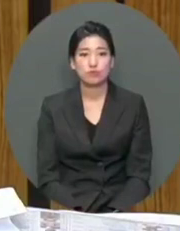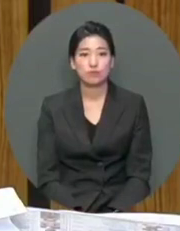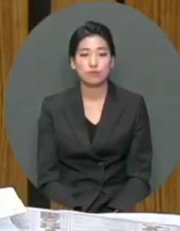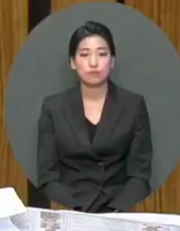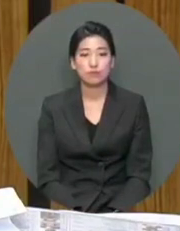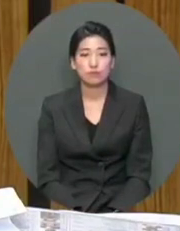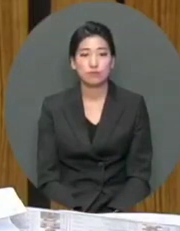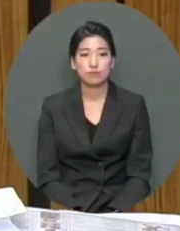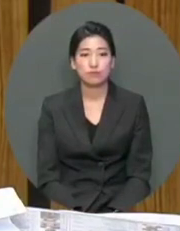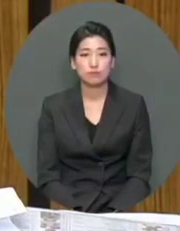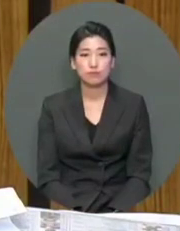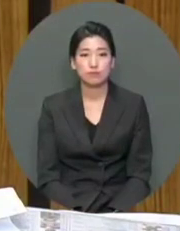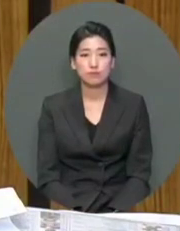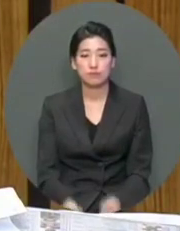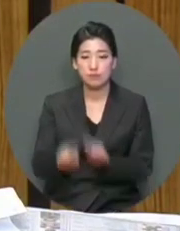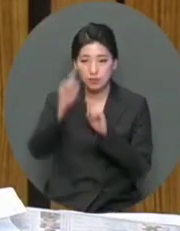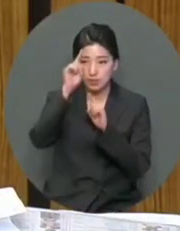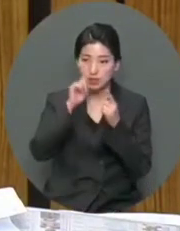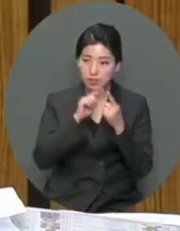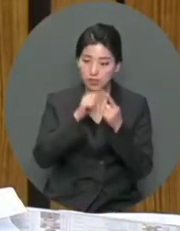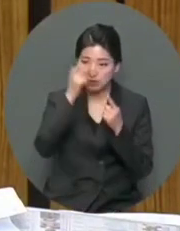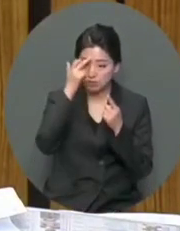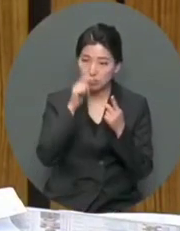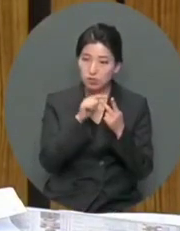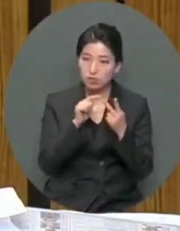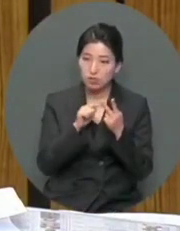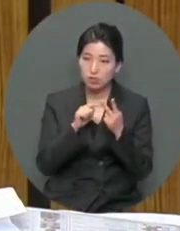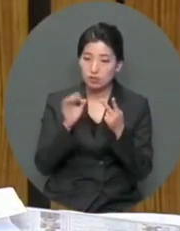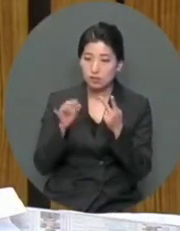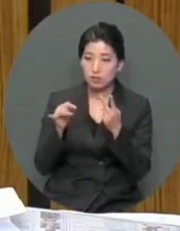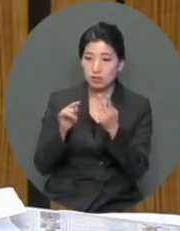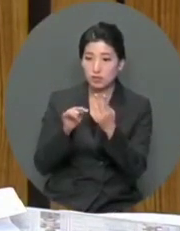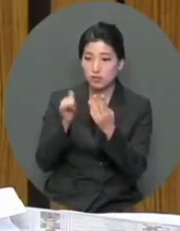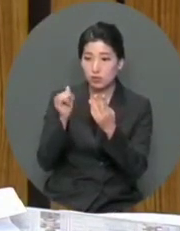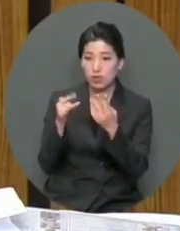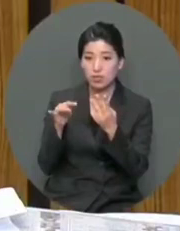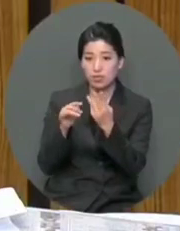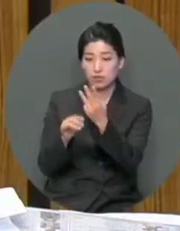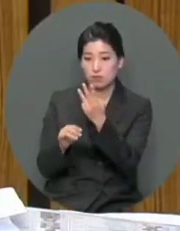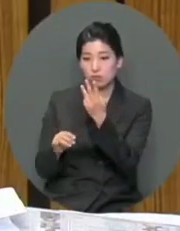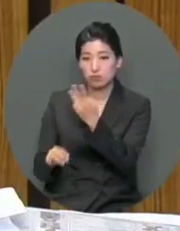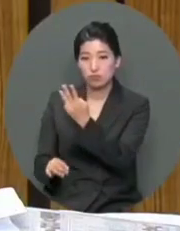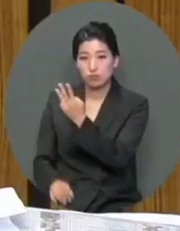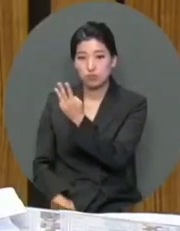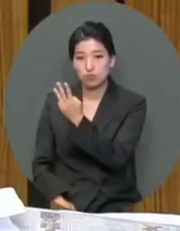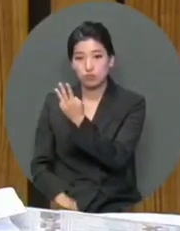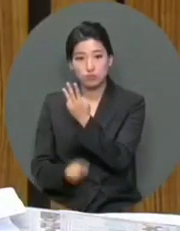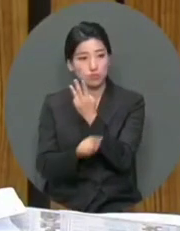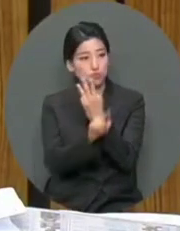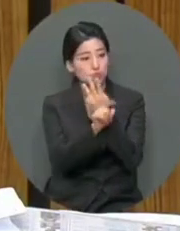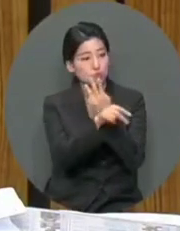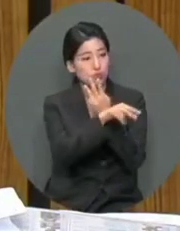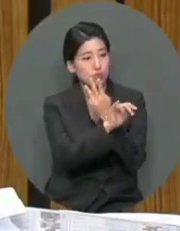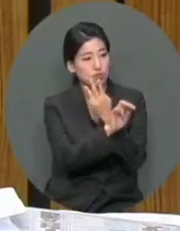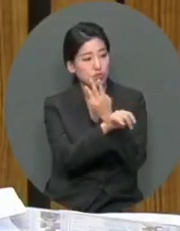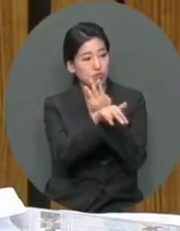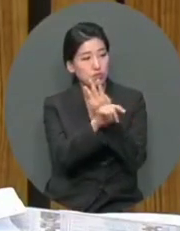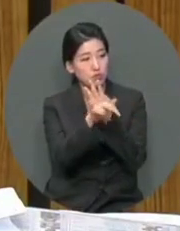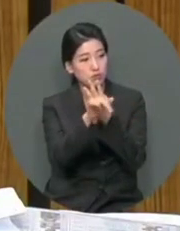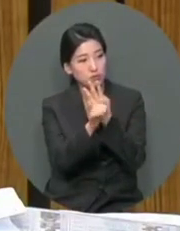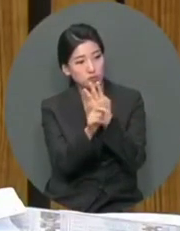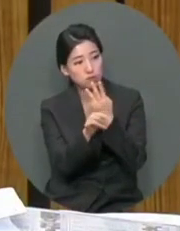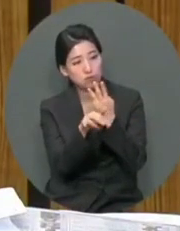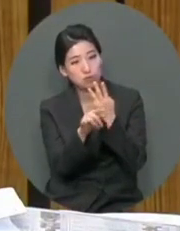이수준 의원님도 신청하시고 최기상 의원님, 김혜지 세 분 이쪽에서는 심상진 전주의